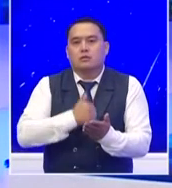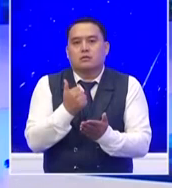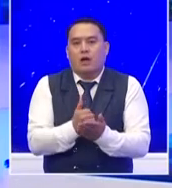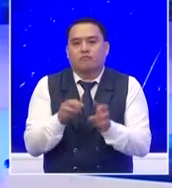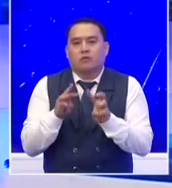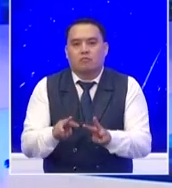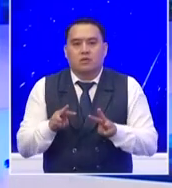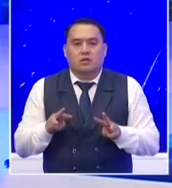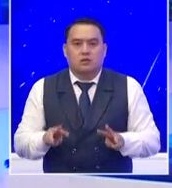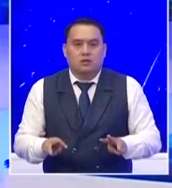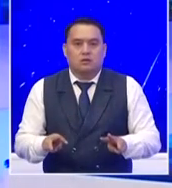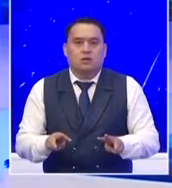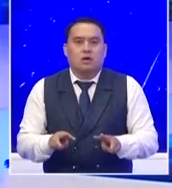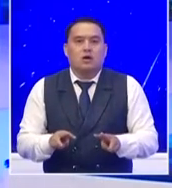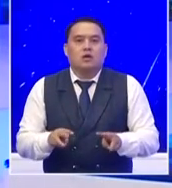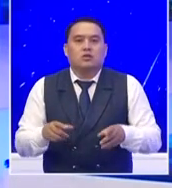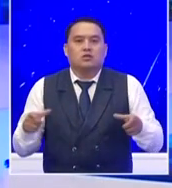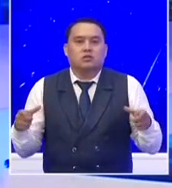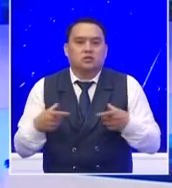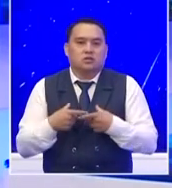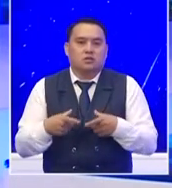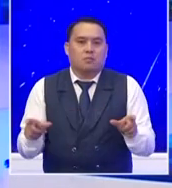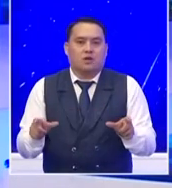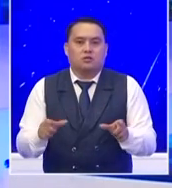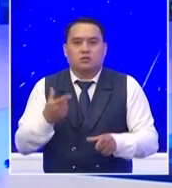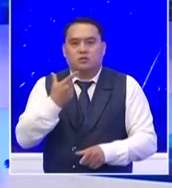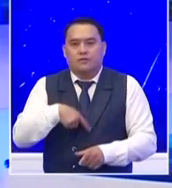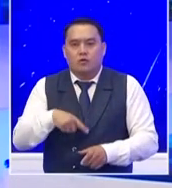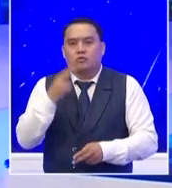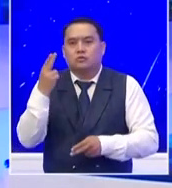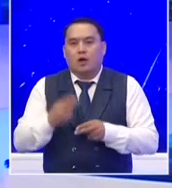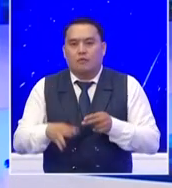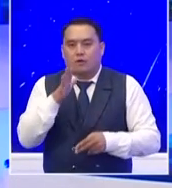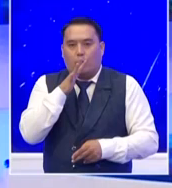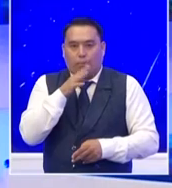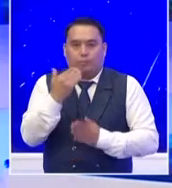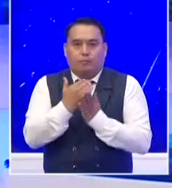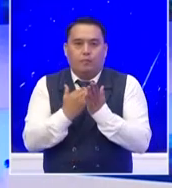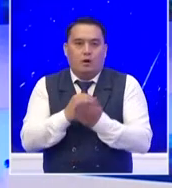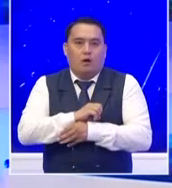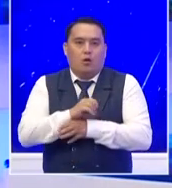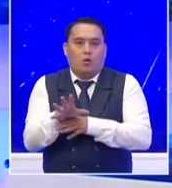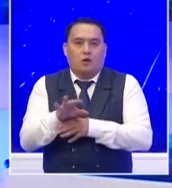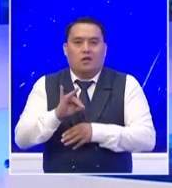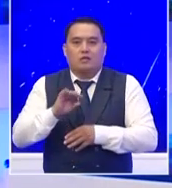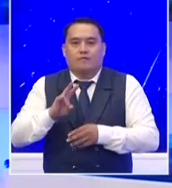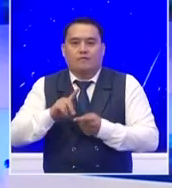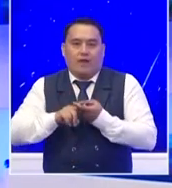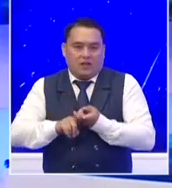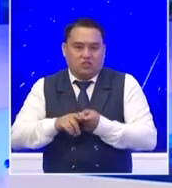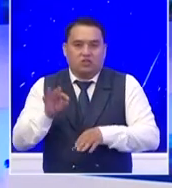Премьер-министр страны Аскар Мамин вышел из режима самоизоляции по истечению срока, предусмотренного протоколом диагностики коронавирусной